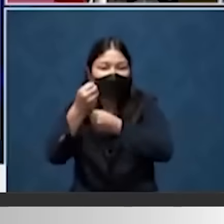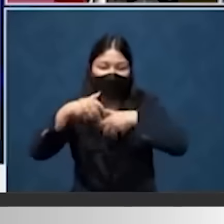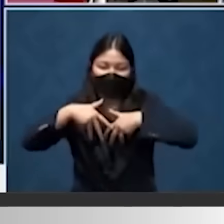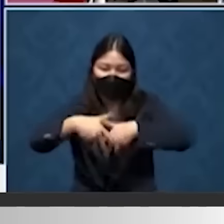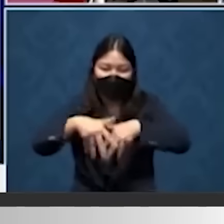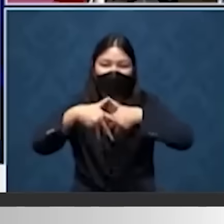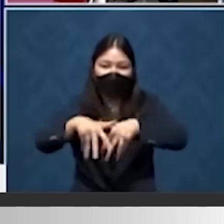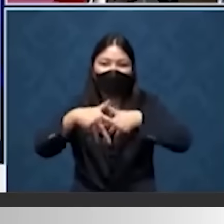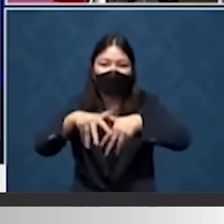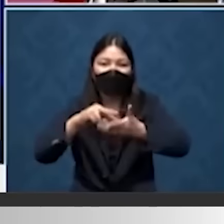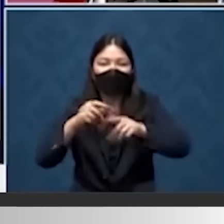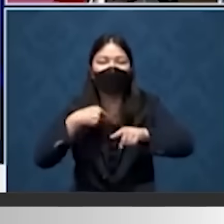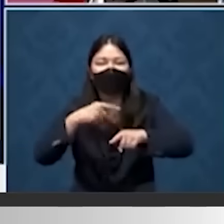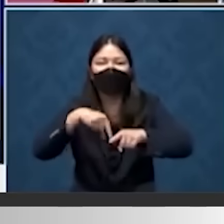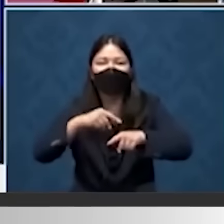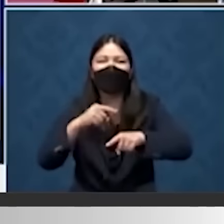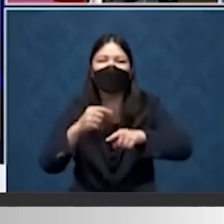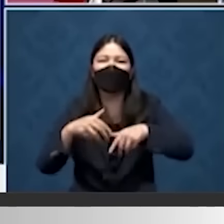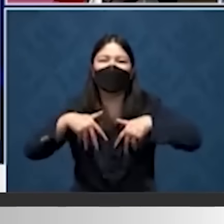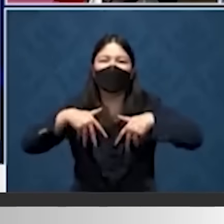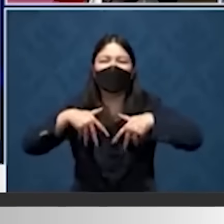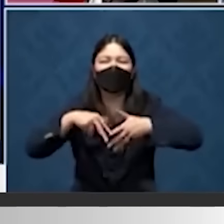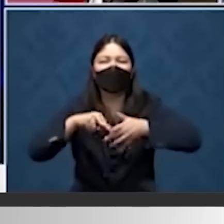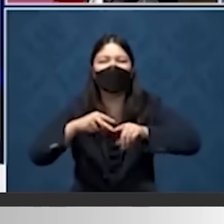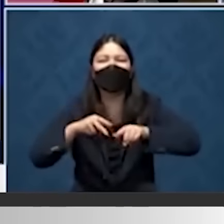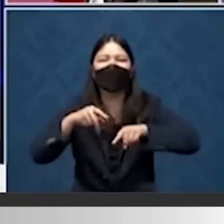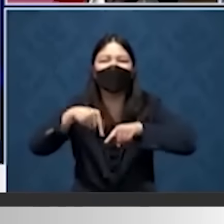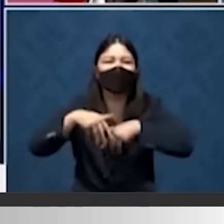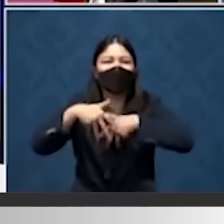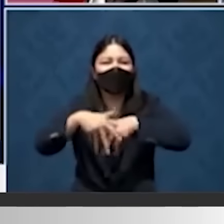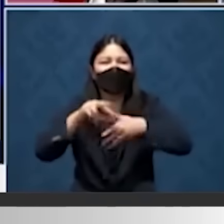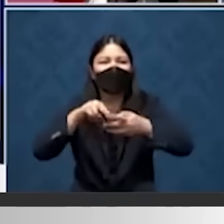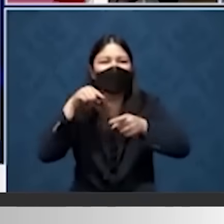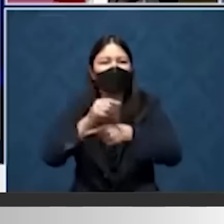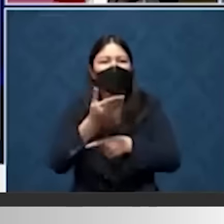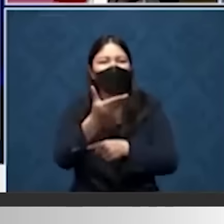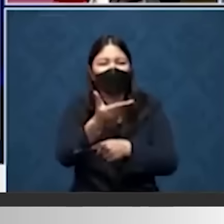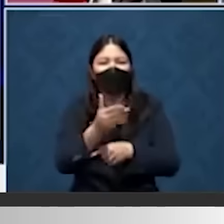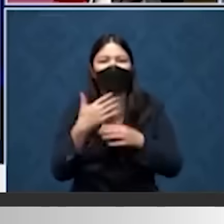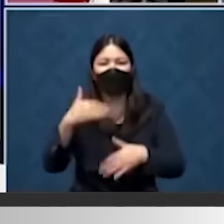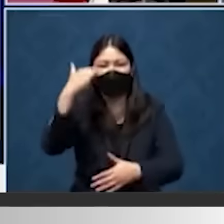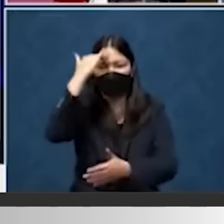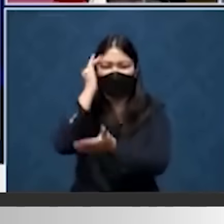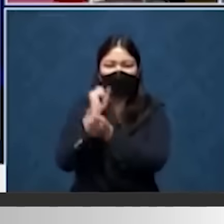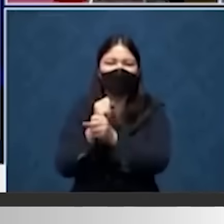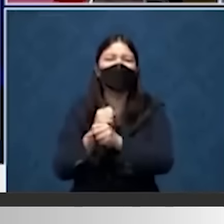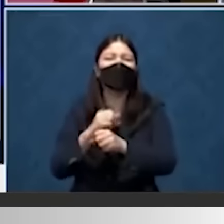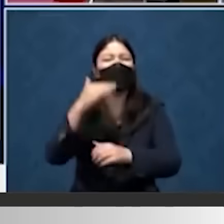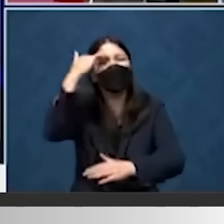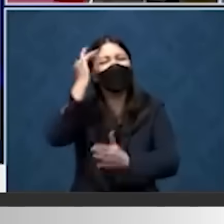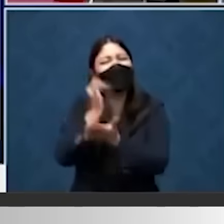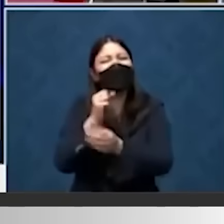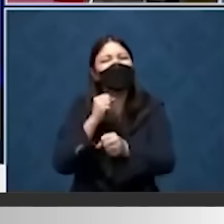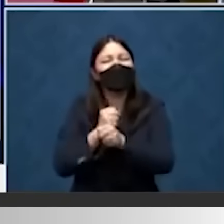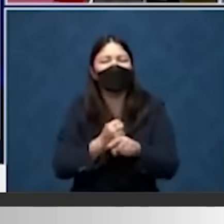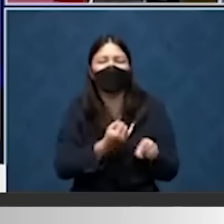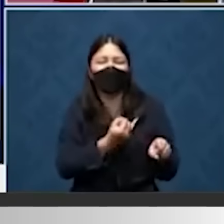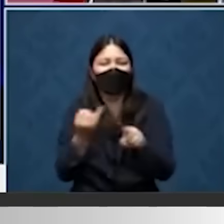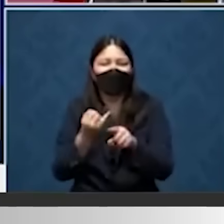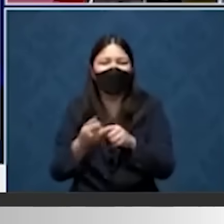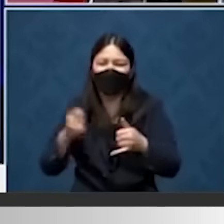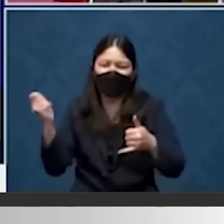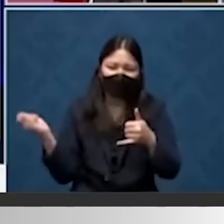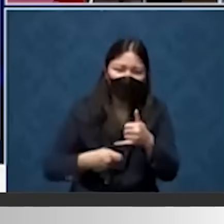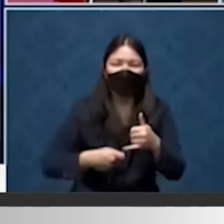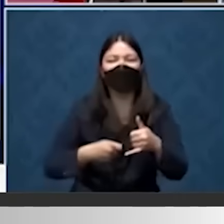าชิกเอเปกในระหว่างการประชุมสุดยอดเอเปกที่ศูนย์ประชุมแห่งชาติสิริกิติ์ท่านประธานคะการประชุมไปโดยเป็นไปอย่